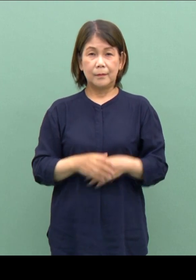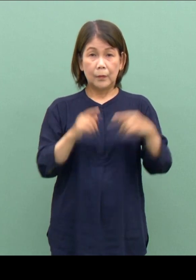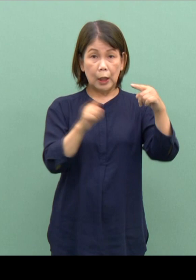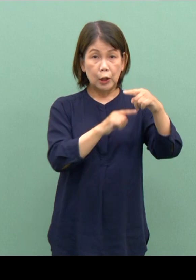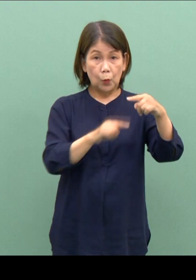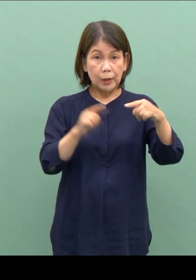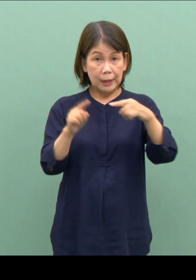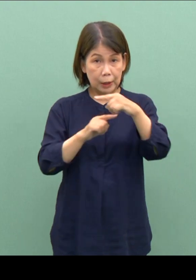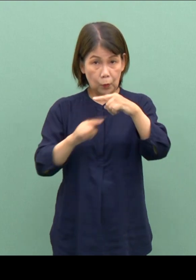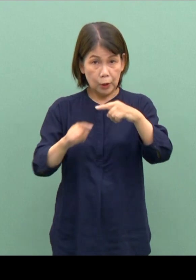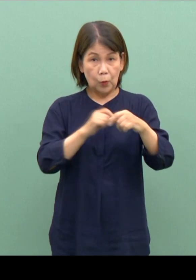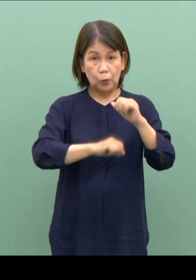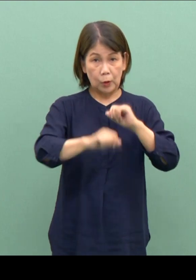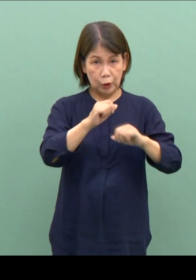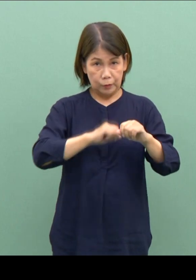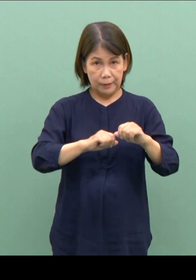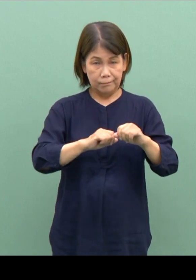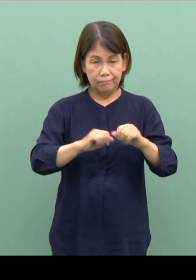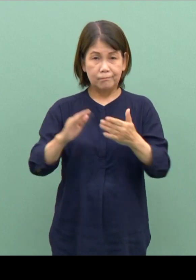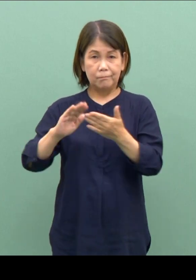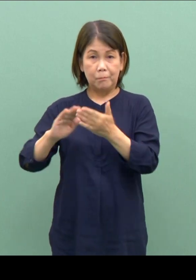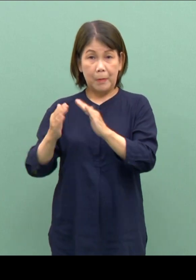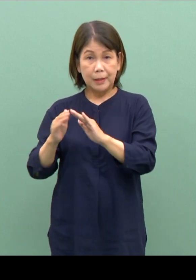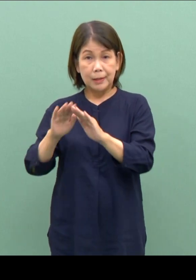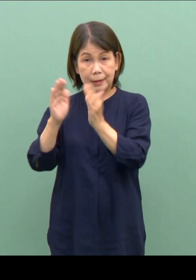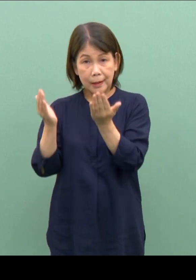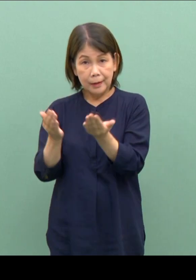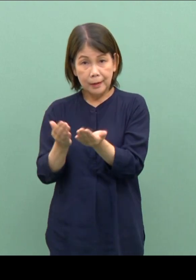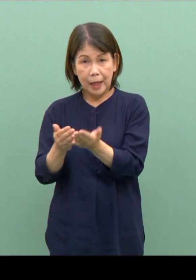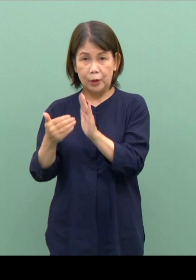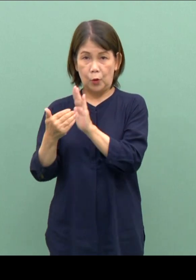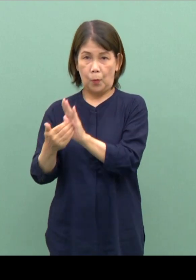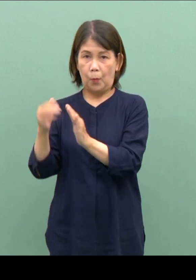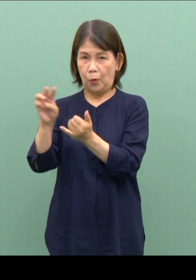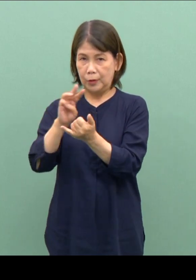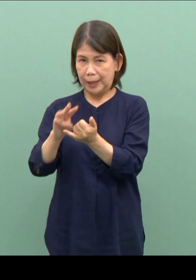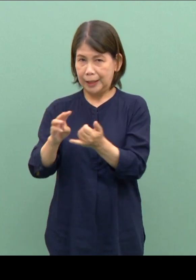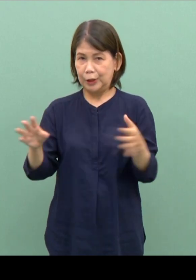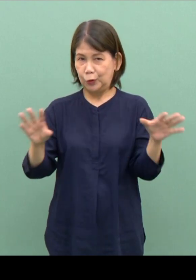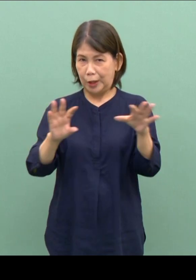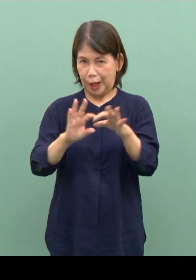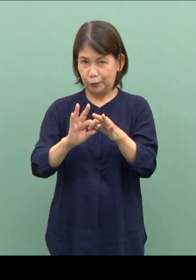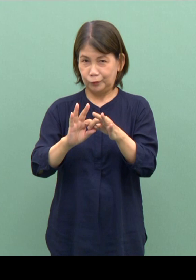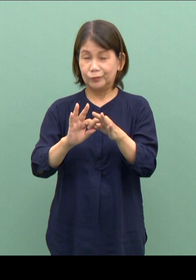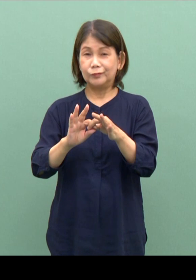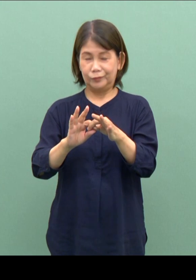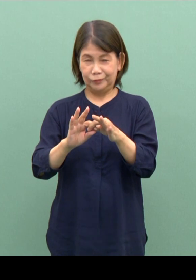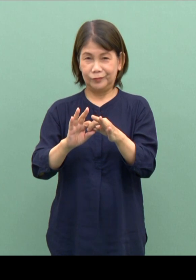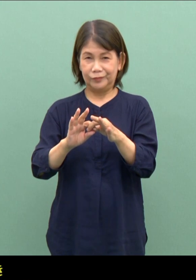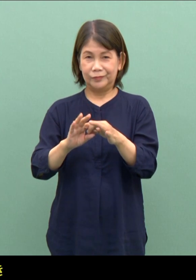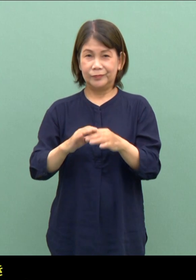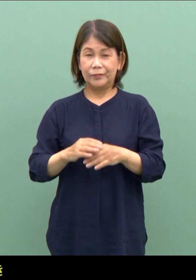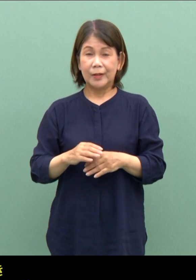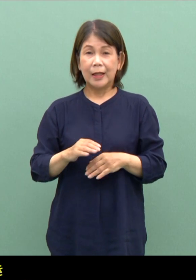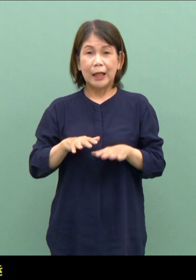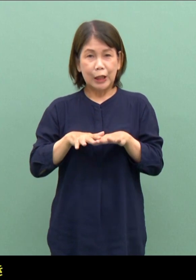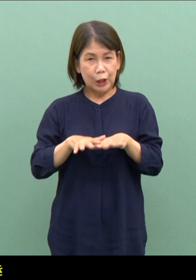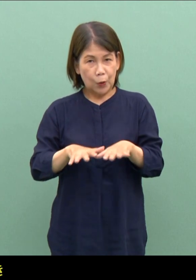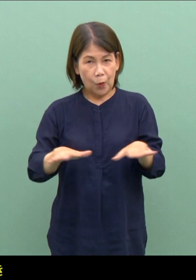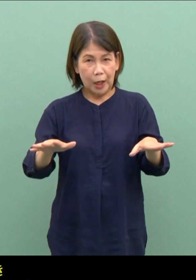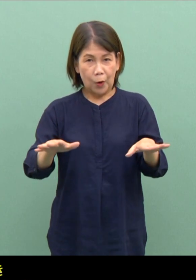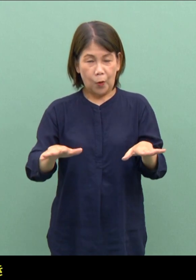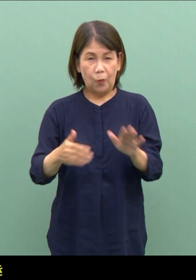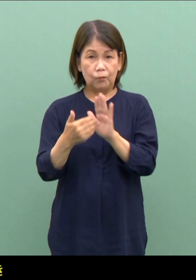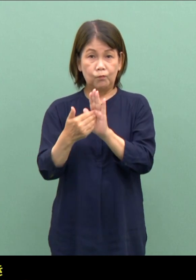一人一人の取り組みがやがて町全体の防災につながるのじゃ。ここで一句。広げ